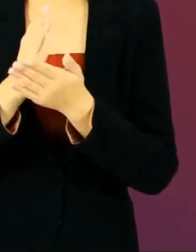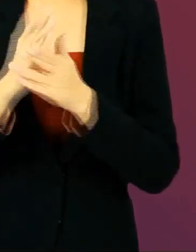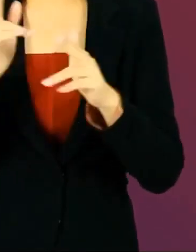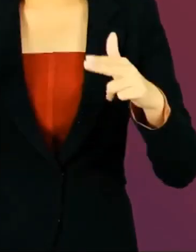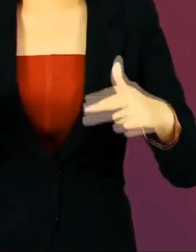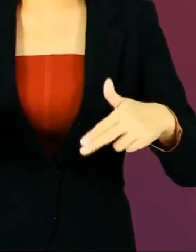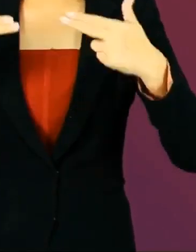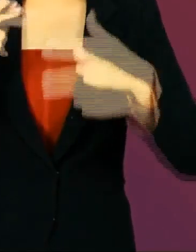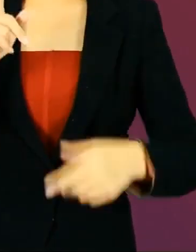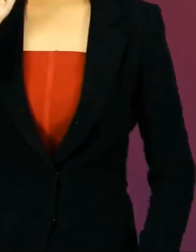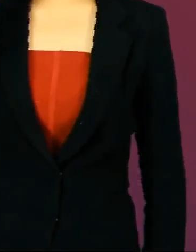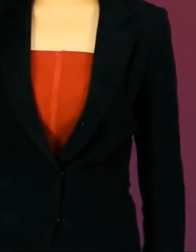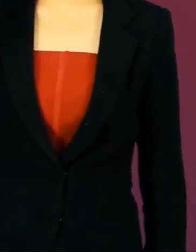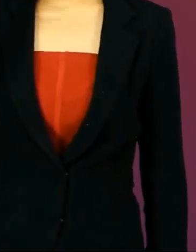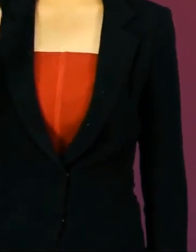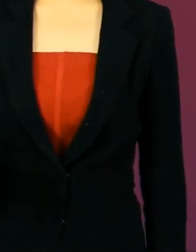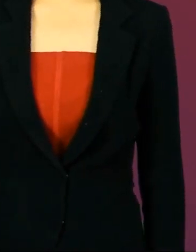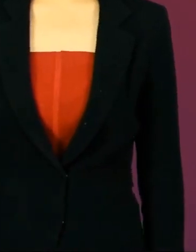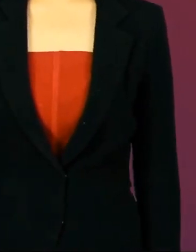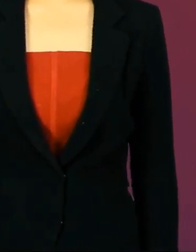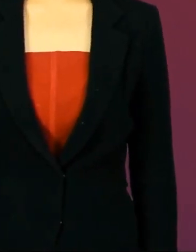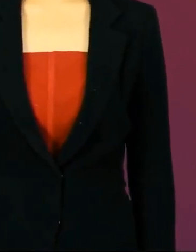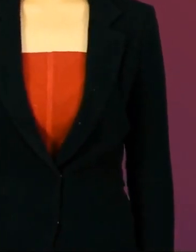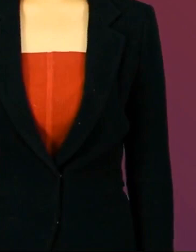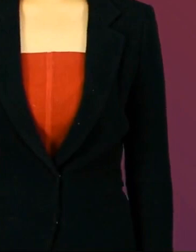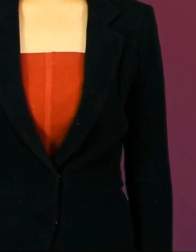Дохиоңын хелний видео дудлаг.